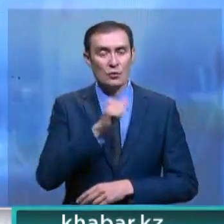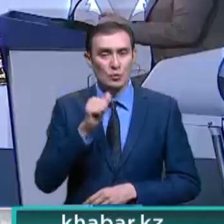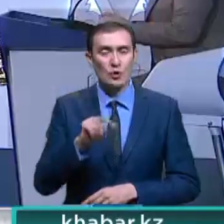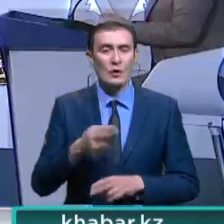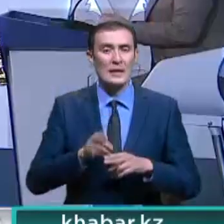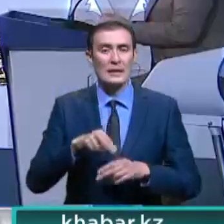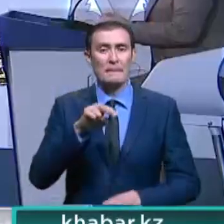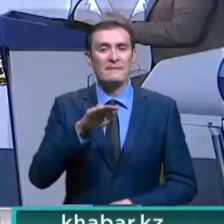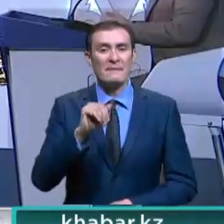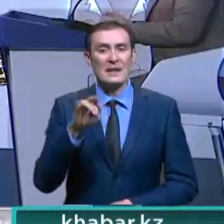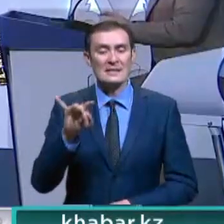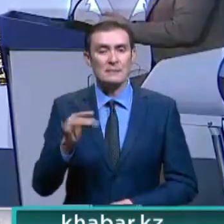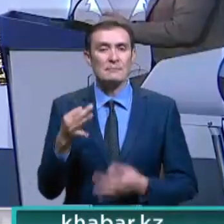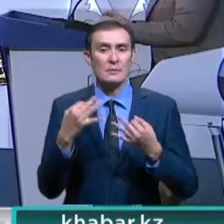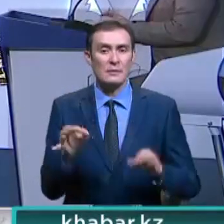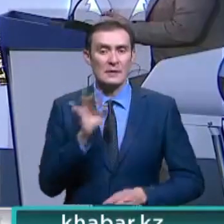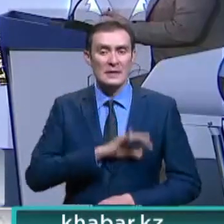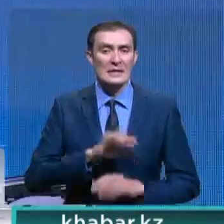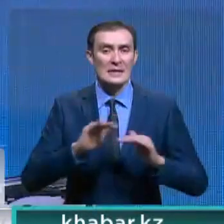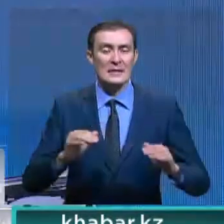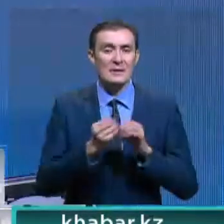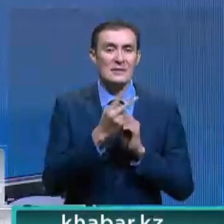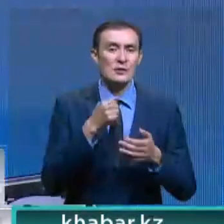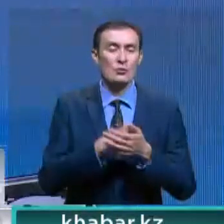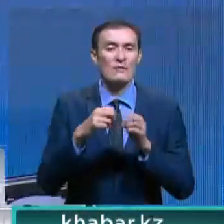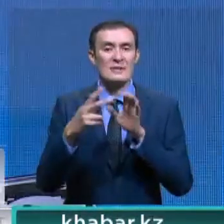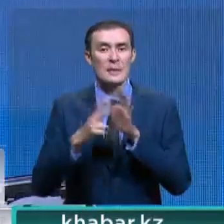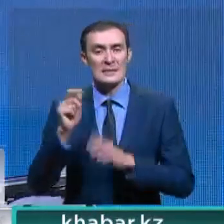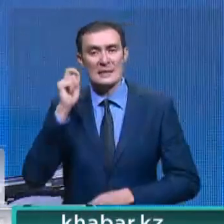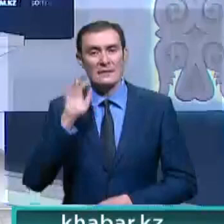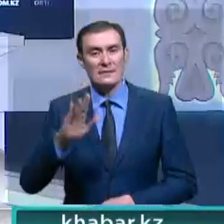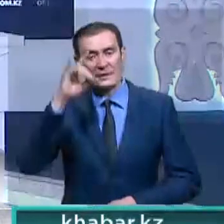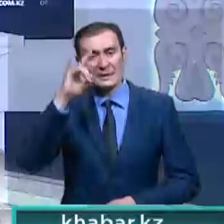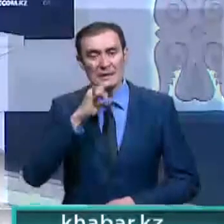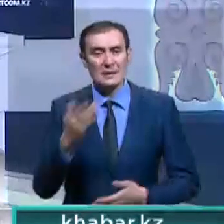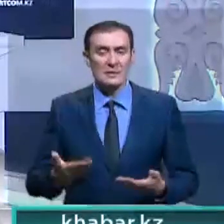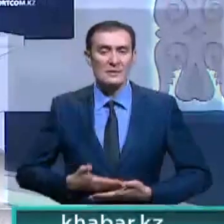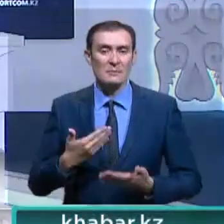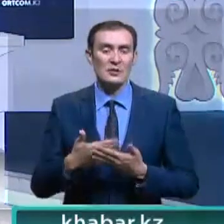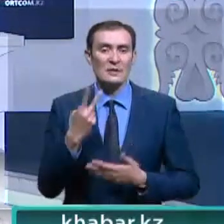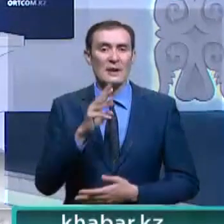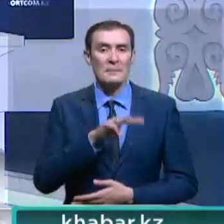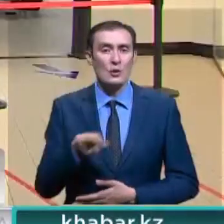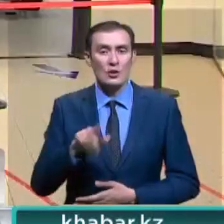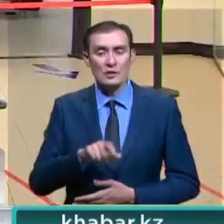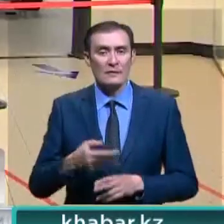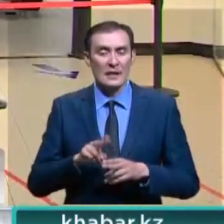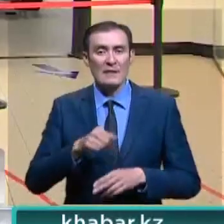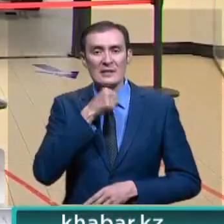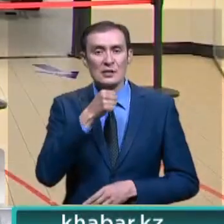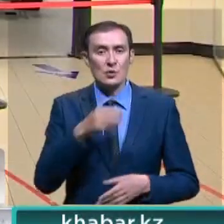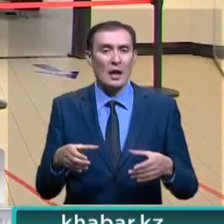отметить что fazer допустим к применению детям от 12 до 18 лет казахстане проживает почти 2 миллиона человек этой возрастной